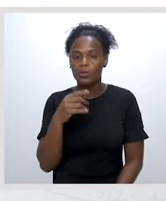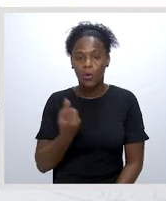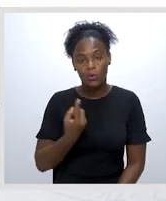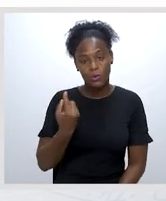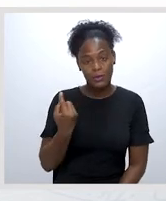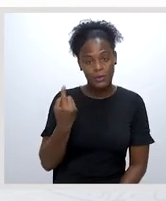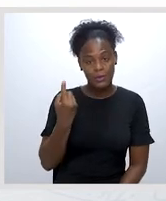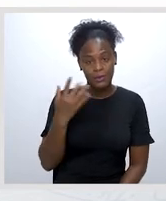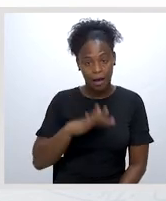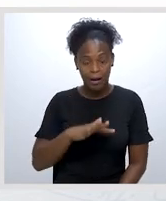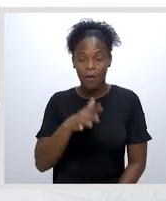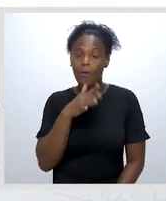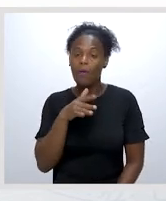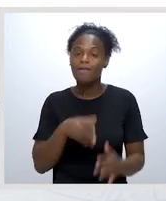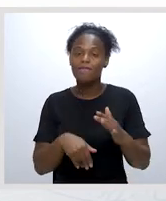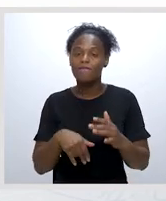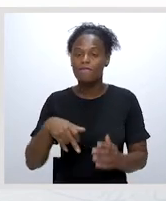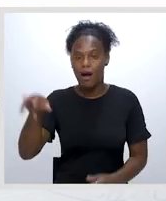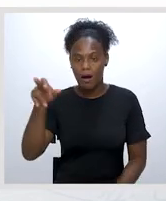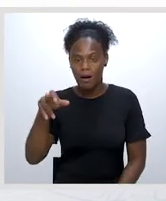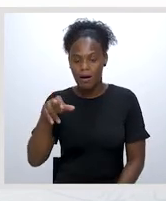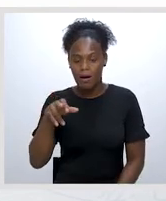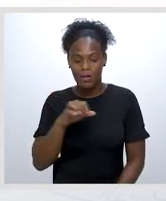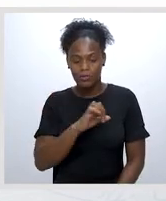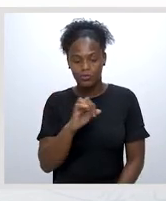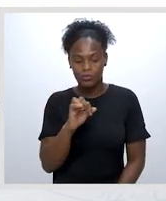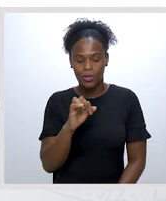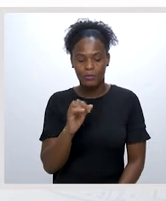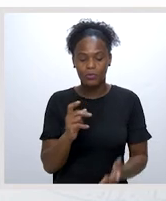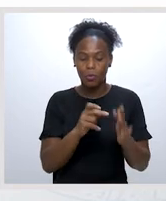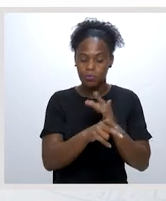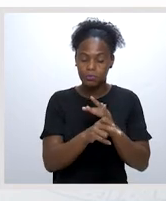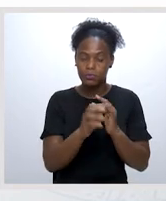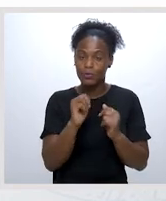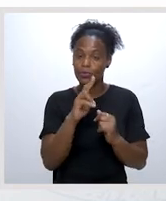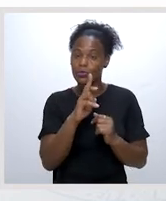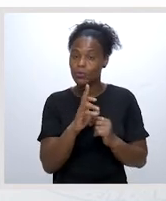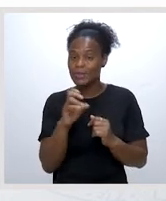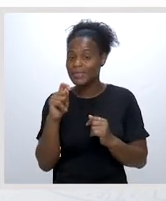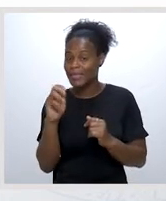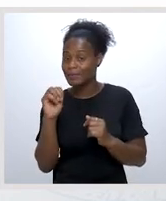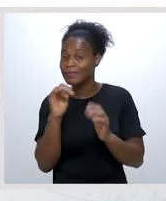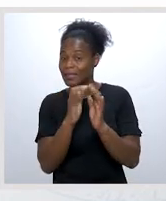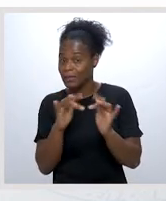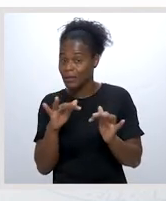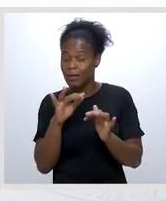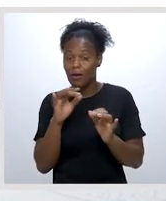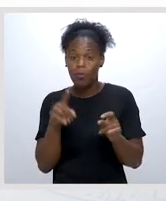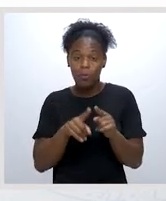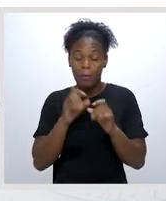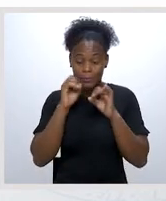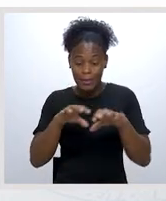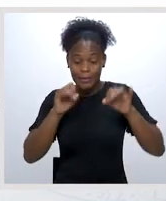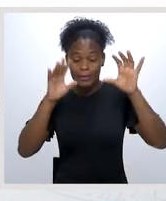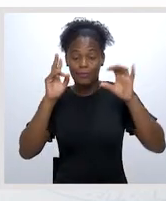où l'on est ou où l'on va. Vous entrerez sur ce site et comme par magie, vous pourrez